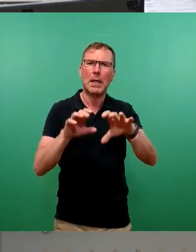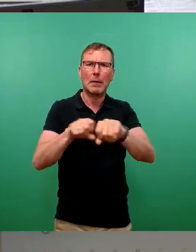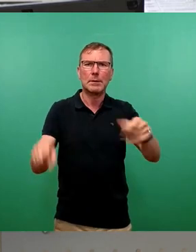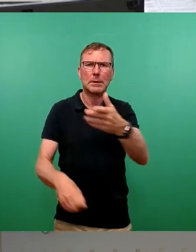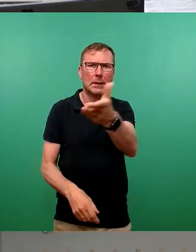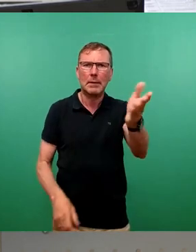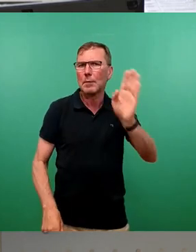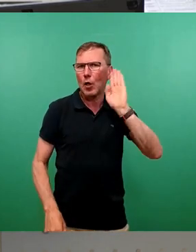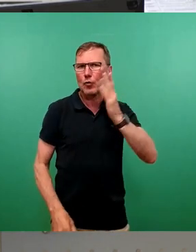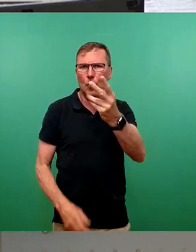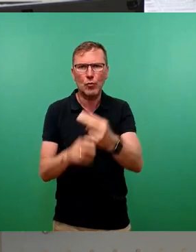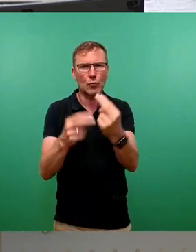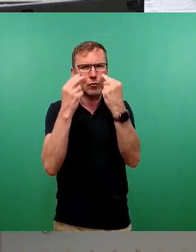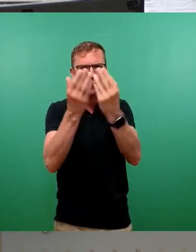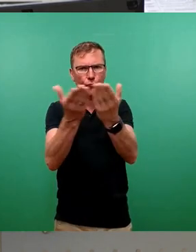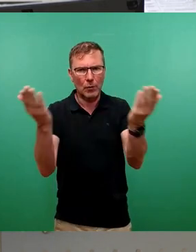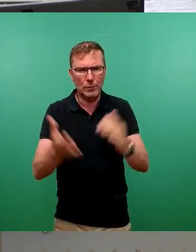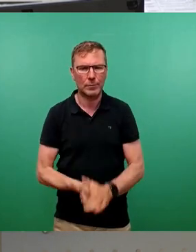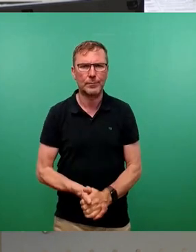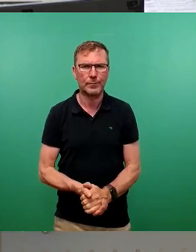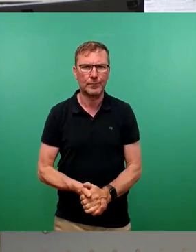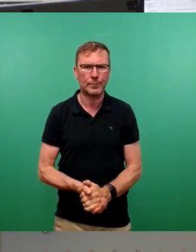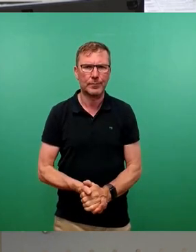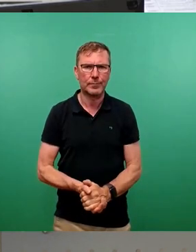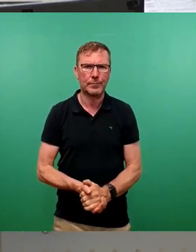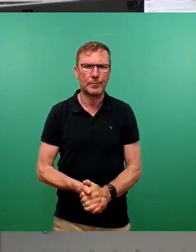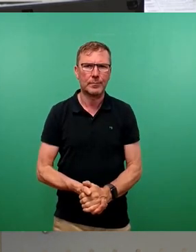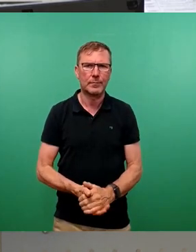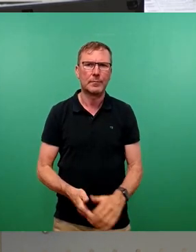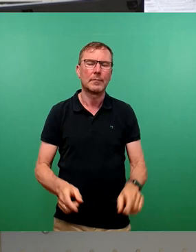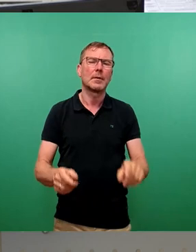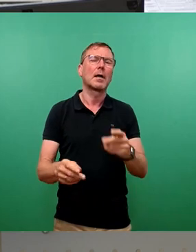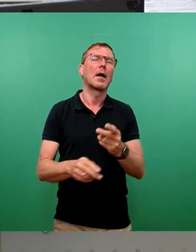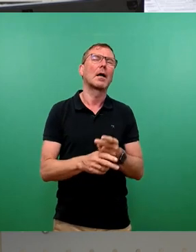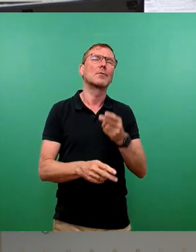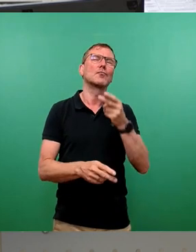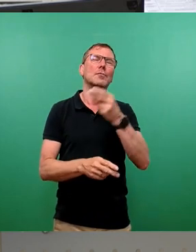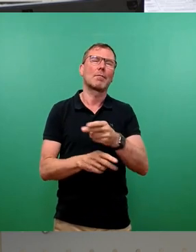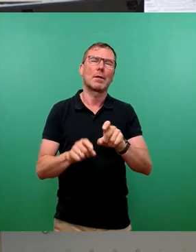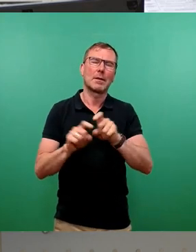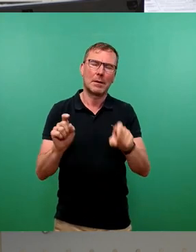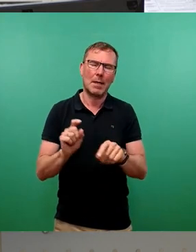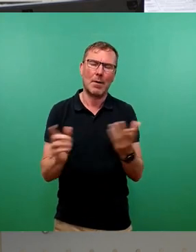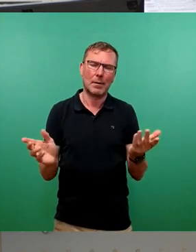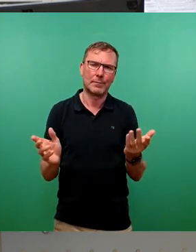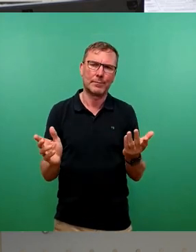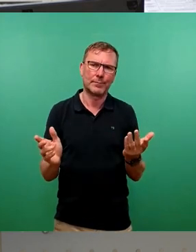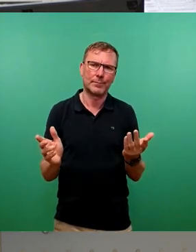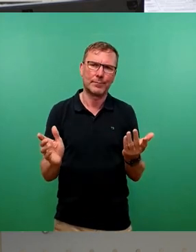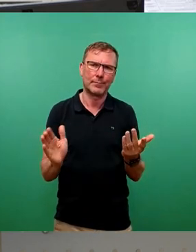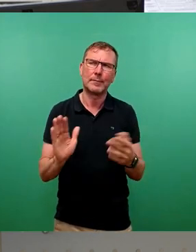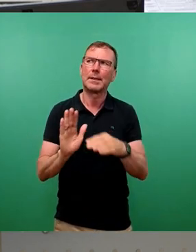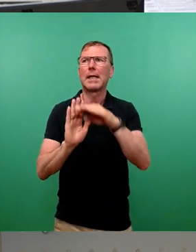und sehen und im Stream. Das Thema Stellvertreterregelung. Ja,